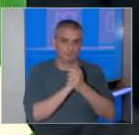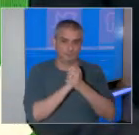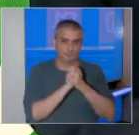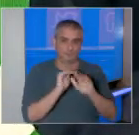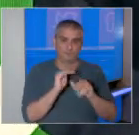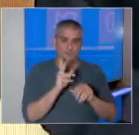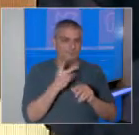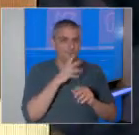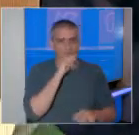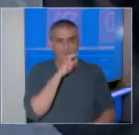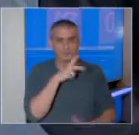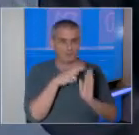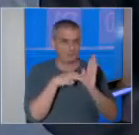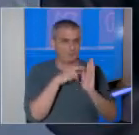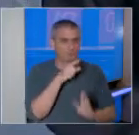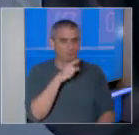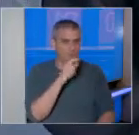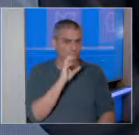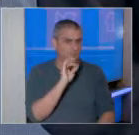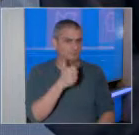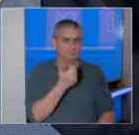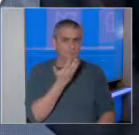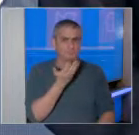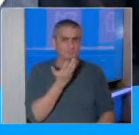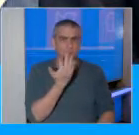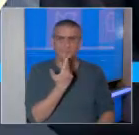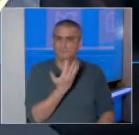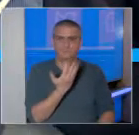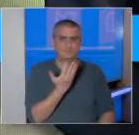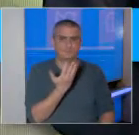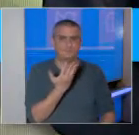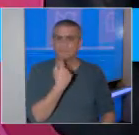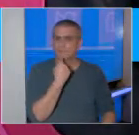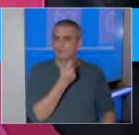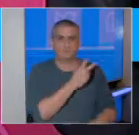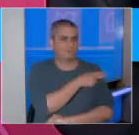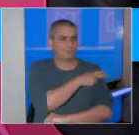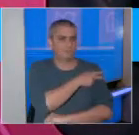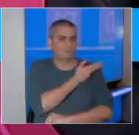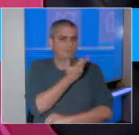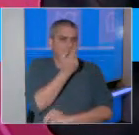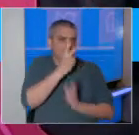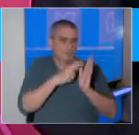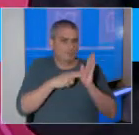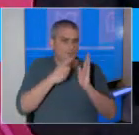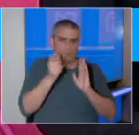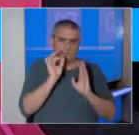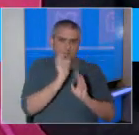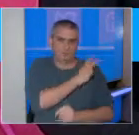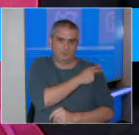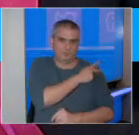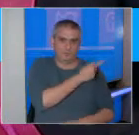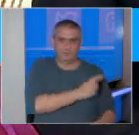וברכה. אז בוא נדבר על התמונה הזו תחילה. ממתי, מה אומרים במשטרה על התמונה הזו של